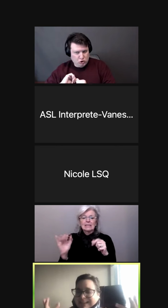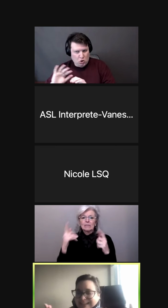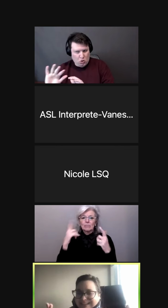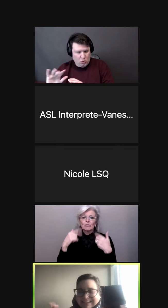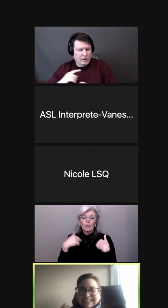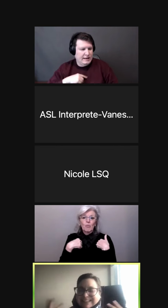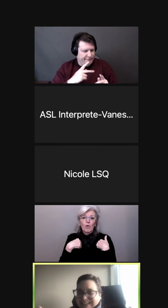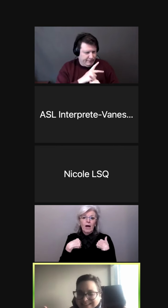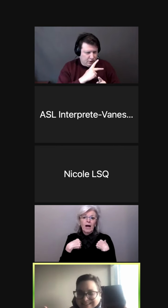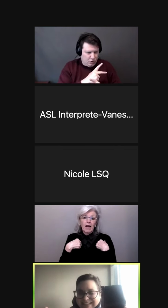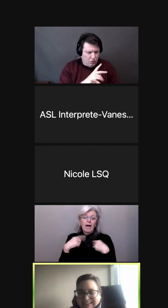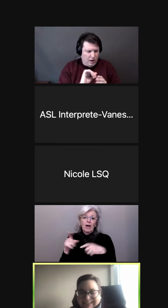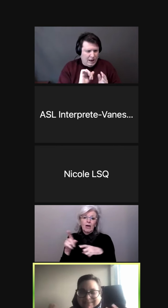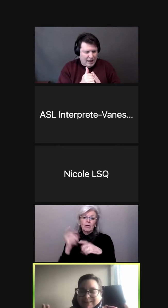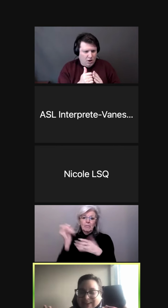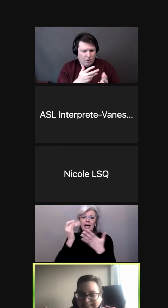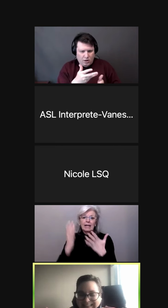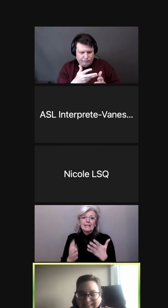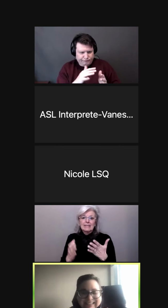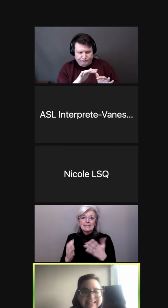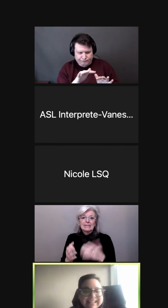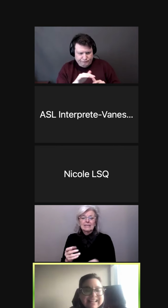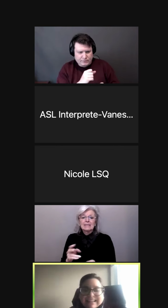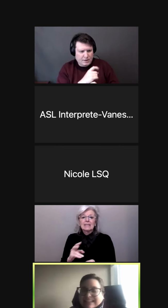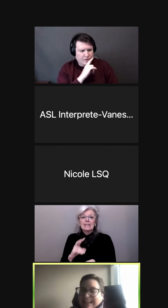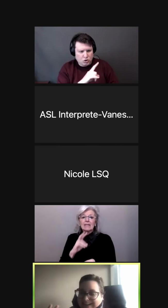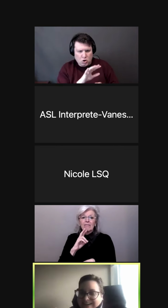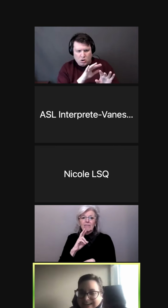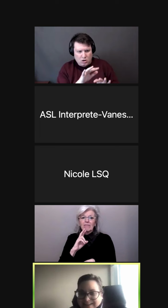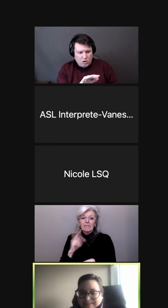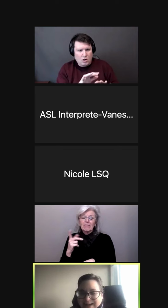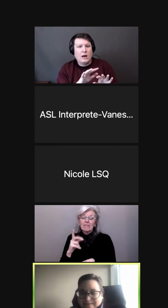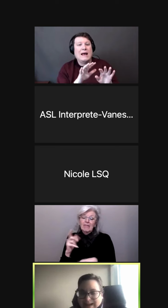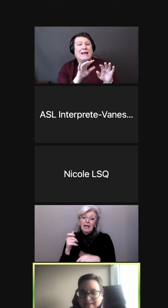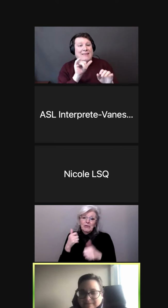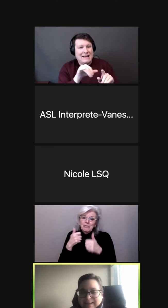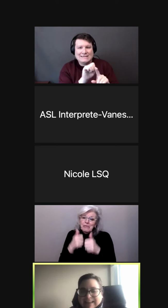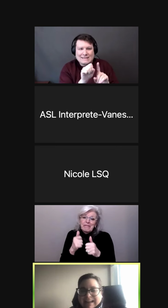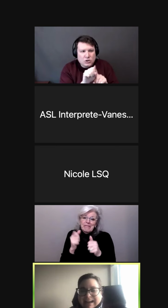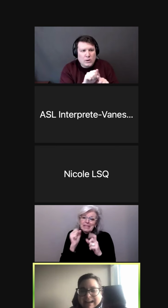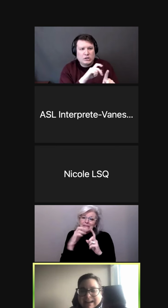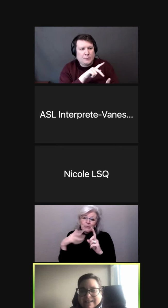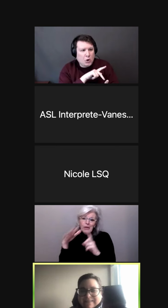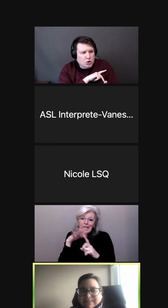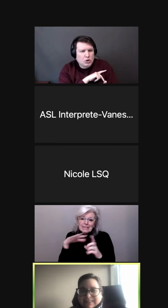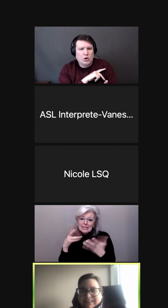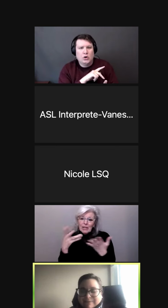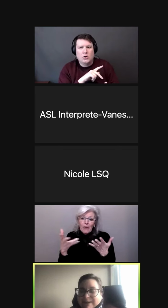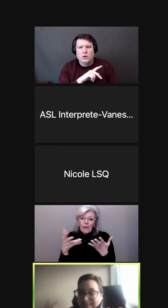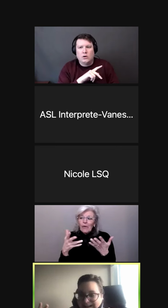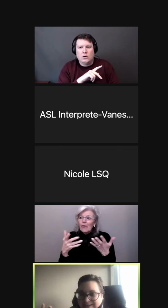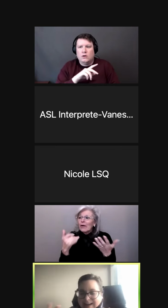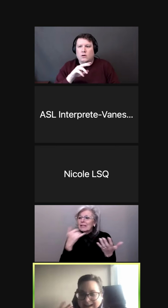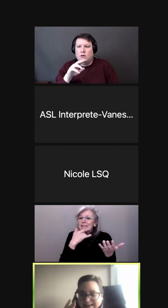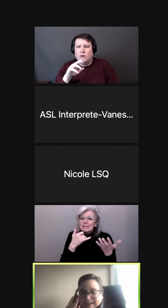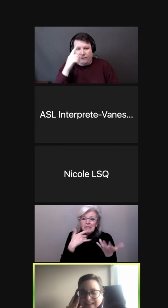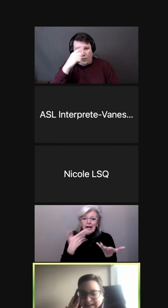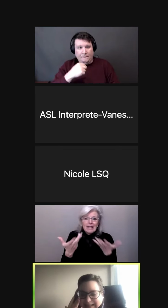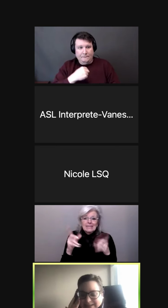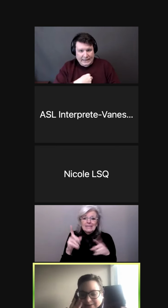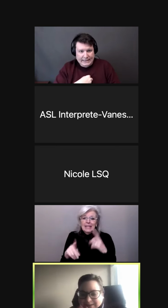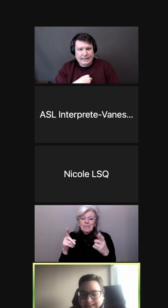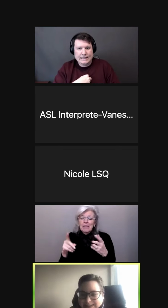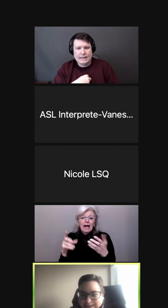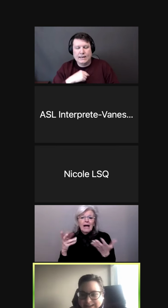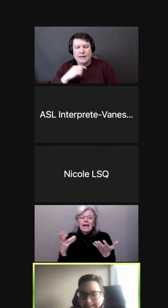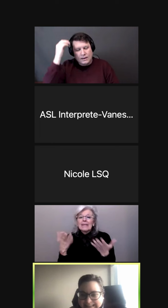en tant qu'artiste. C'est quelque chose qui selon la situation, selon la relation,'est des choses qu'on n'aurait